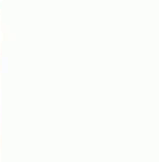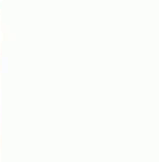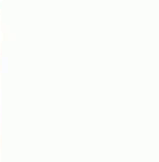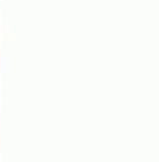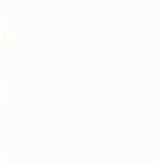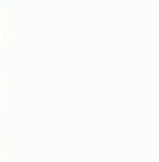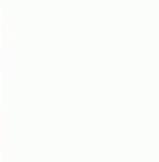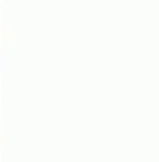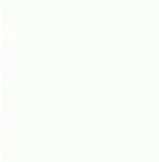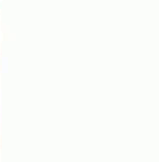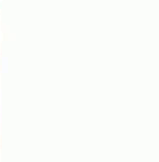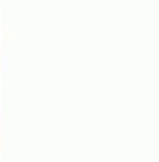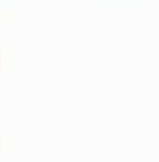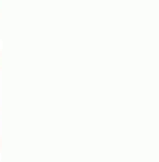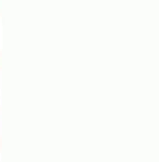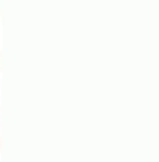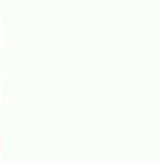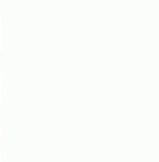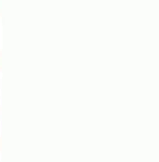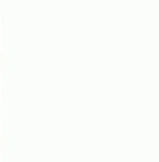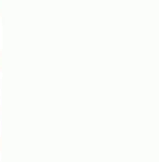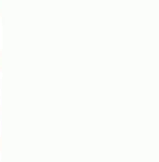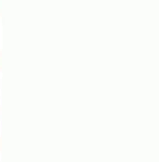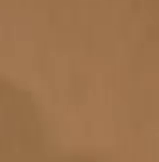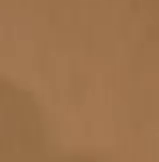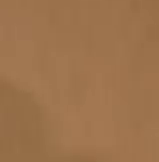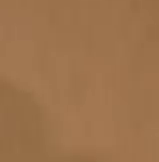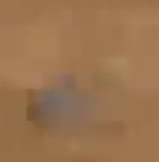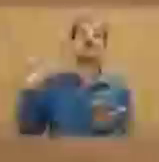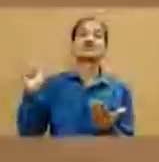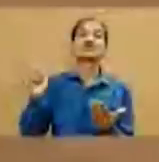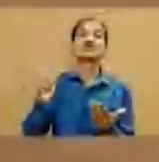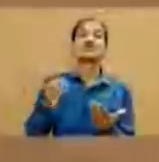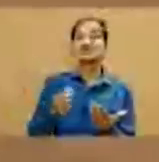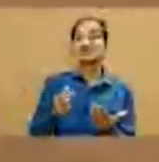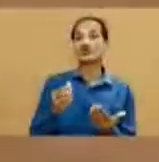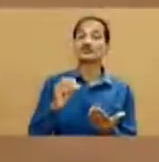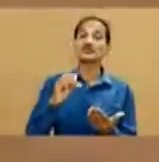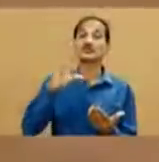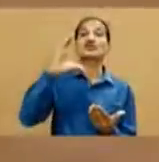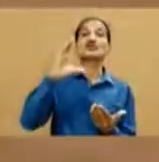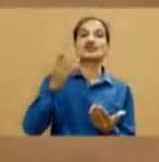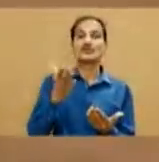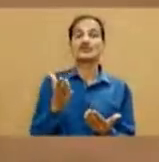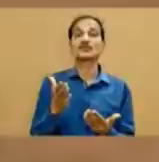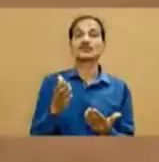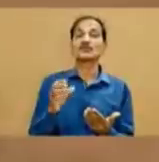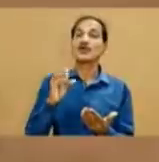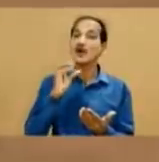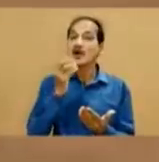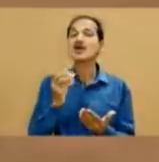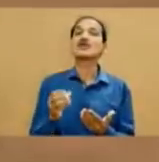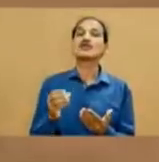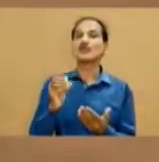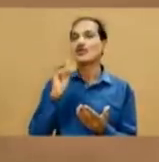ଆମର ଅର୍ ଗୋଟେ ଅପରେସନ୍ ହେଲା କି କେମିତି ଆମର ପ୍ରାଇସ୍ଟା ନ ବଢ଼ିବ, ଏ ଯେଉଁ ଆମ ଆଳୁ ପିଆଜ